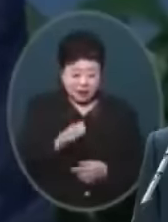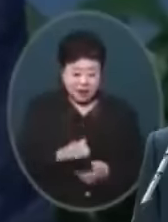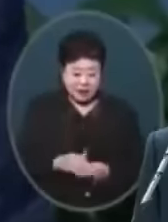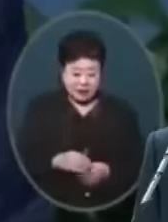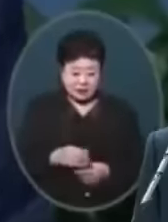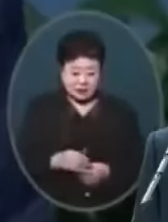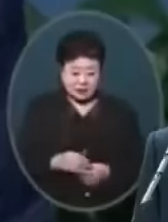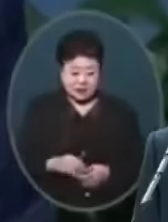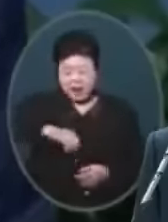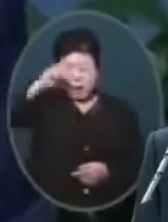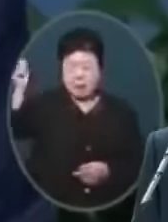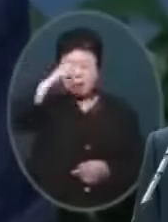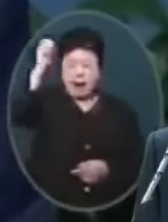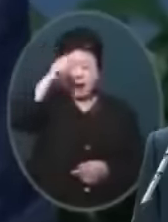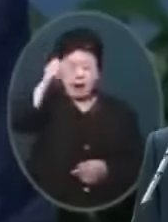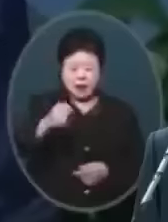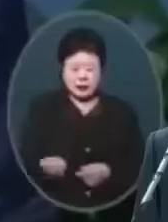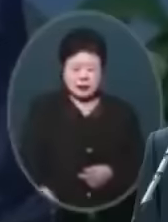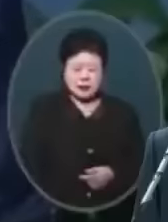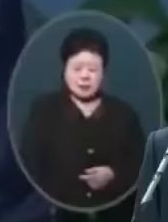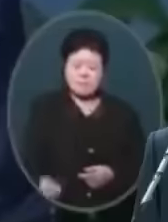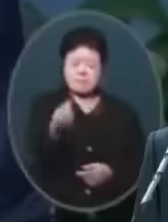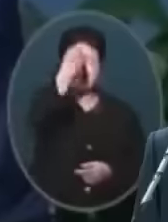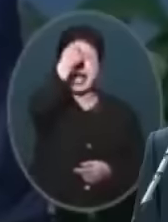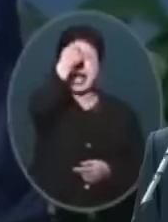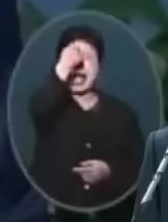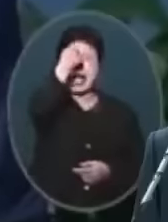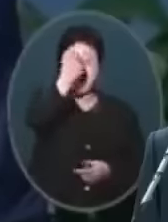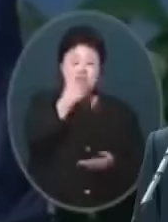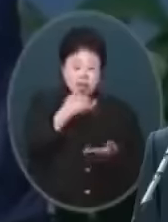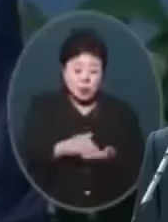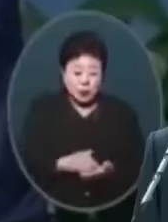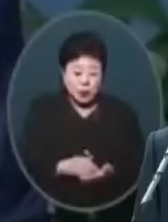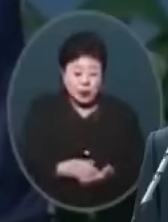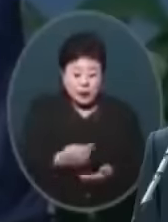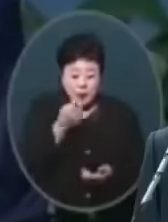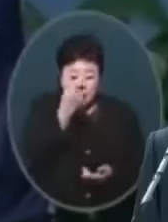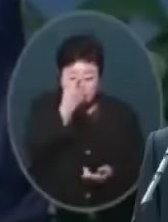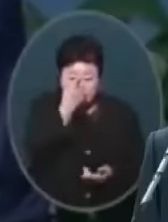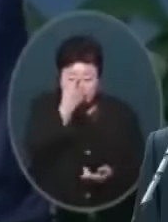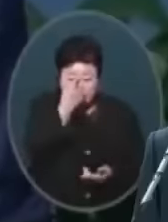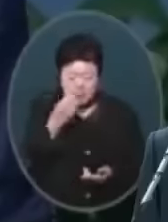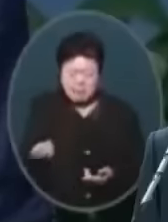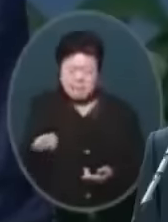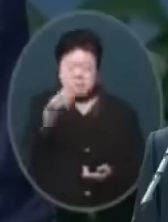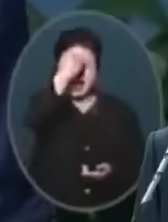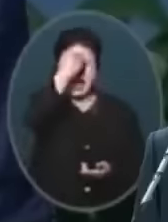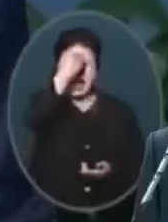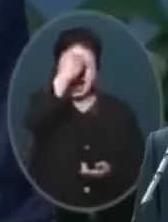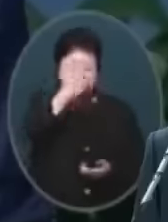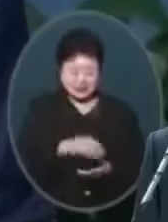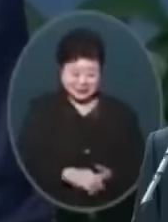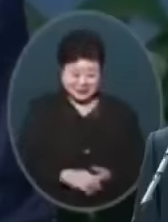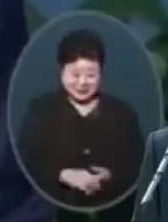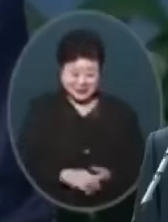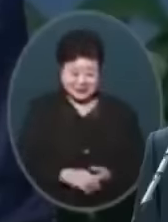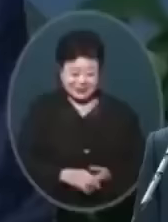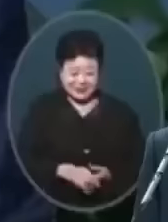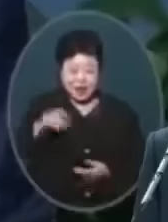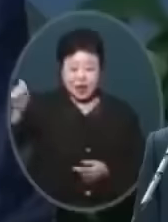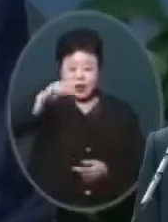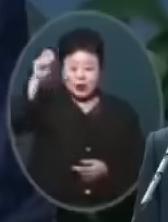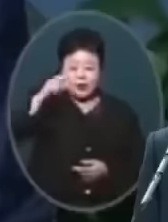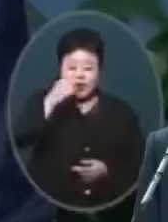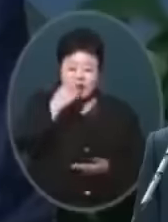정신 차려 없이 팍 크더니만 요 미간을 때려서